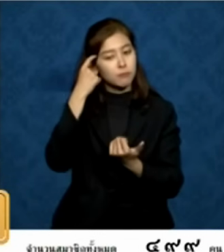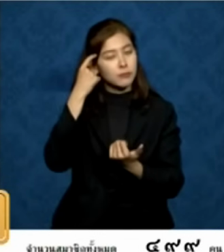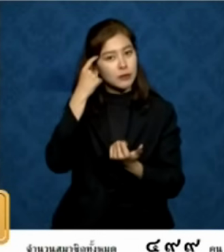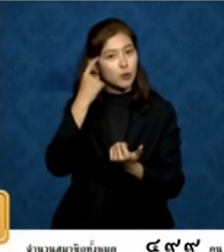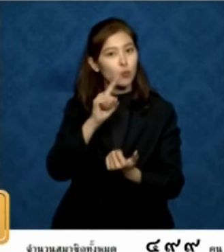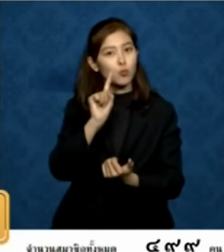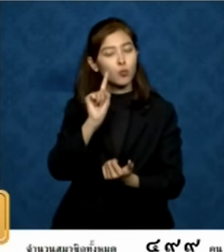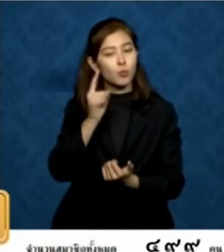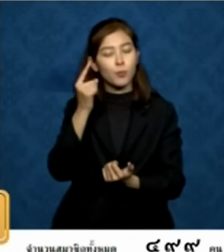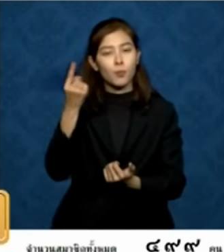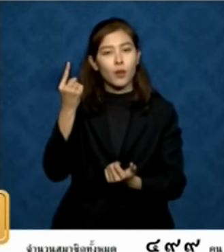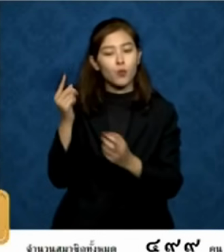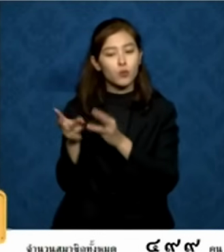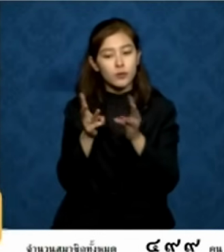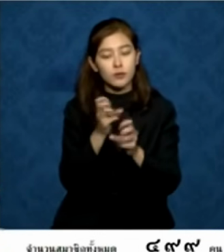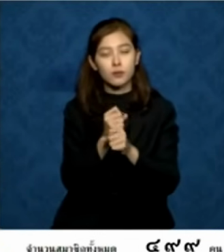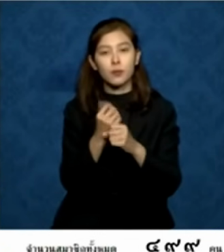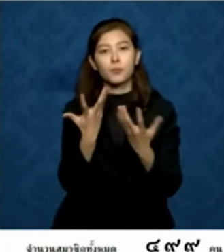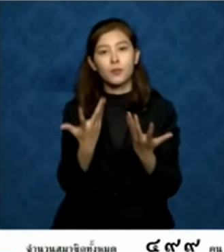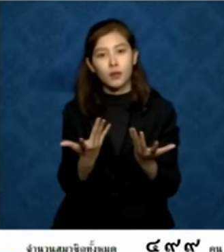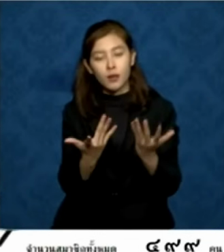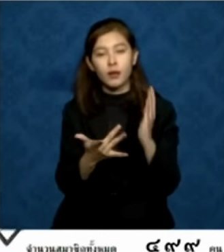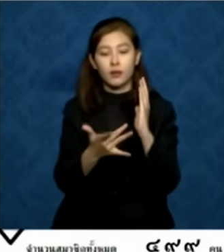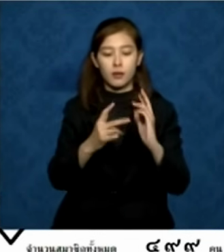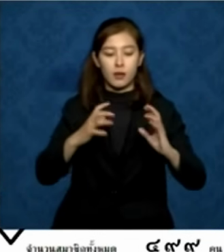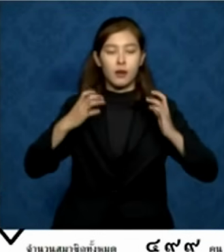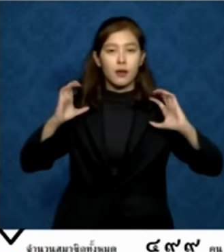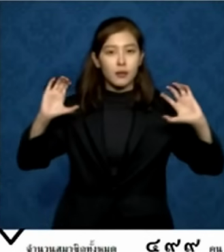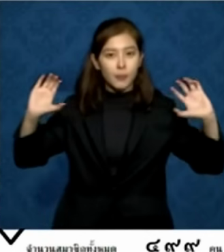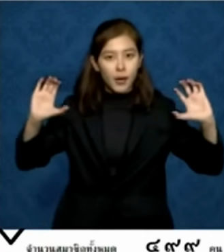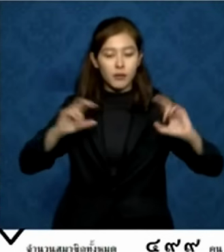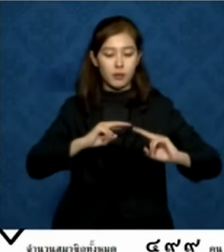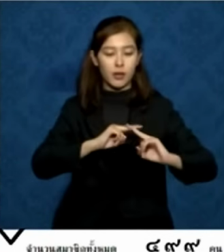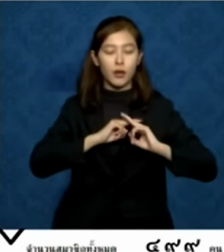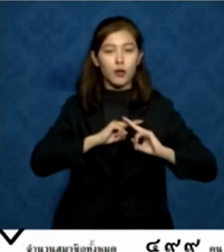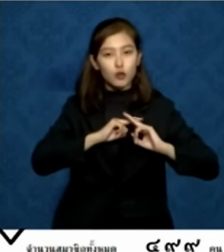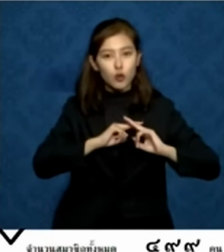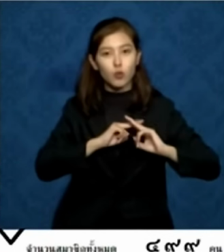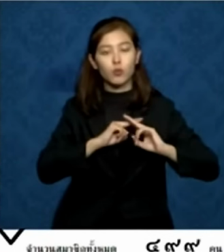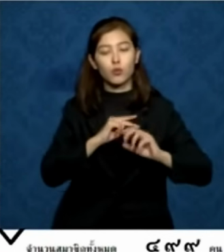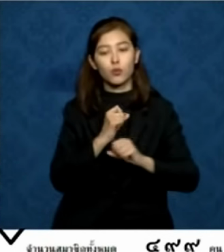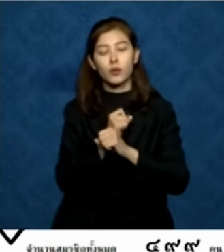จูงใจให้ภาครัฐและเอกชนลดการใช้คาร์บอน